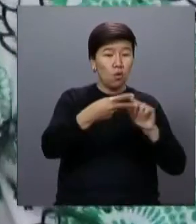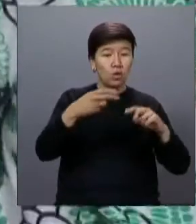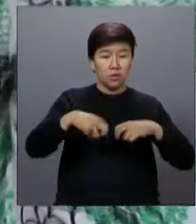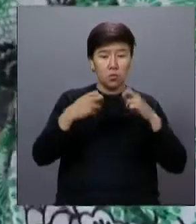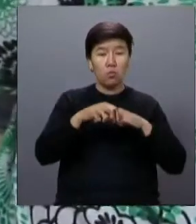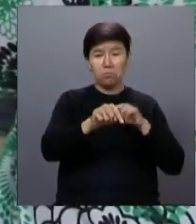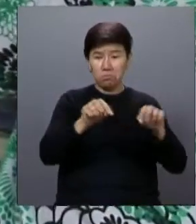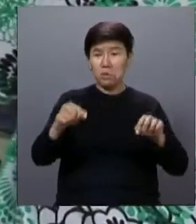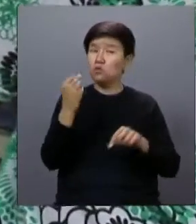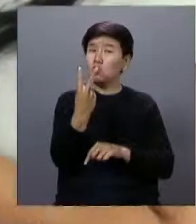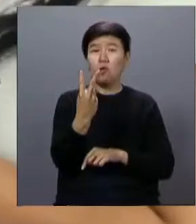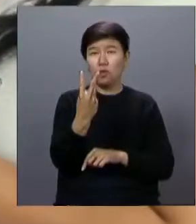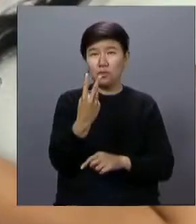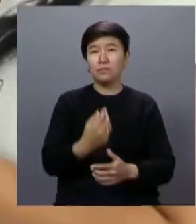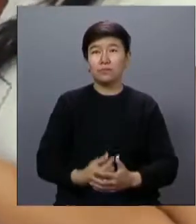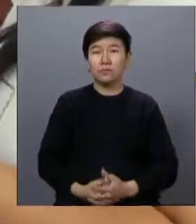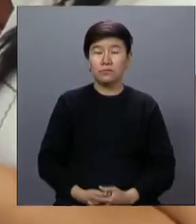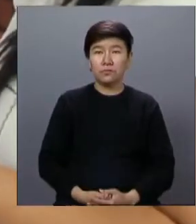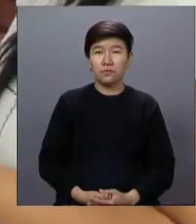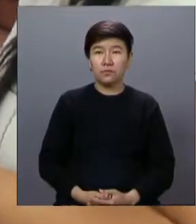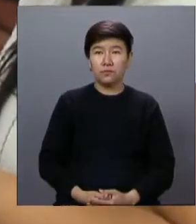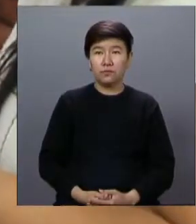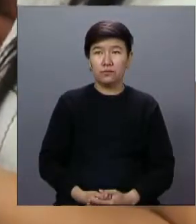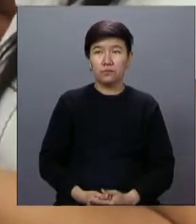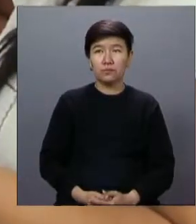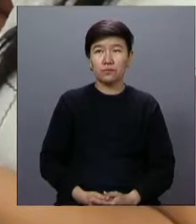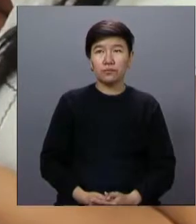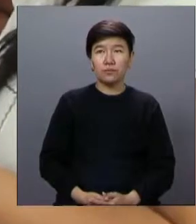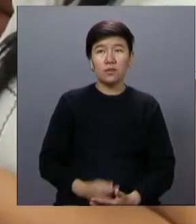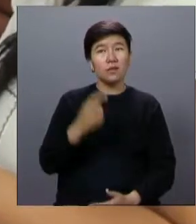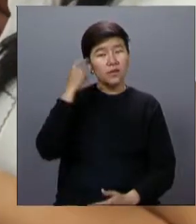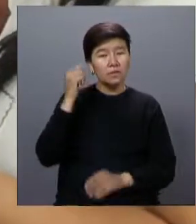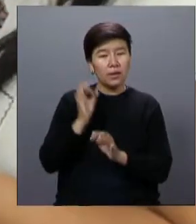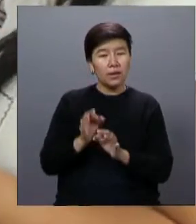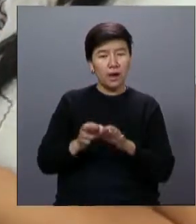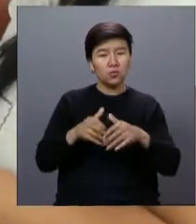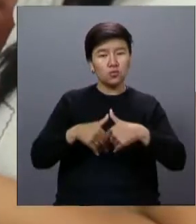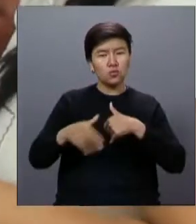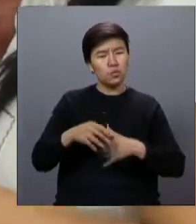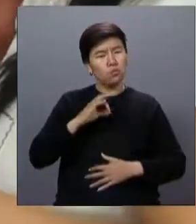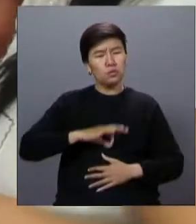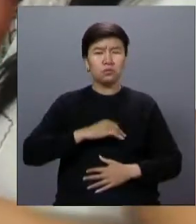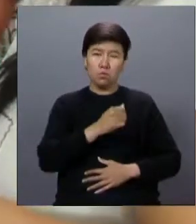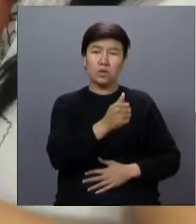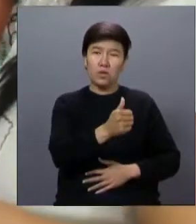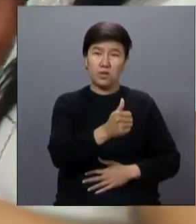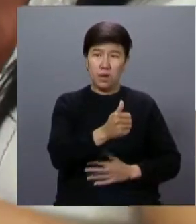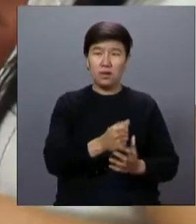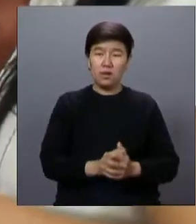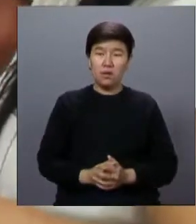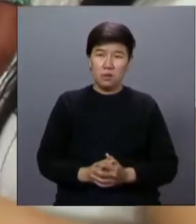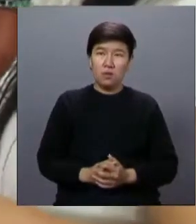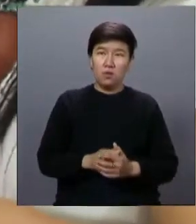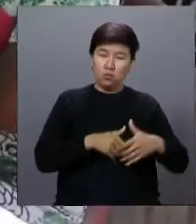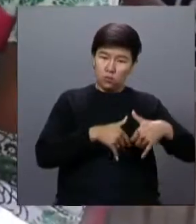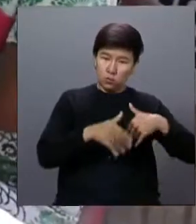แบบในการจัดแบบดังกล่าวซึ่งนับว่าเป็นรูปแบบการทำธนาคารชุมชนที่ดีในรูปแบบหนึ่งเนื่องจากมีผลตอบรับที่ดีจากลูก